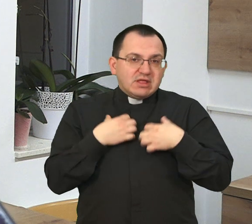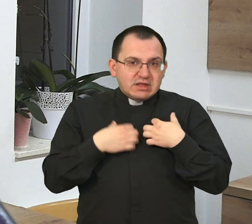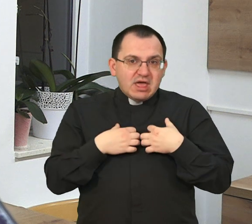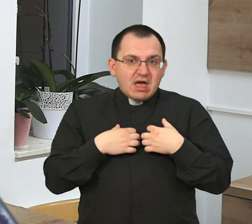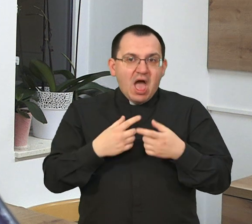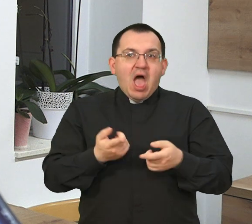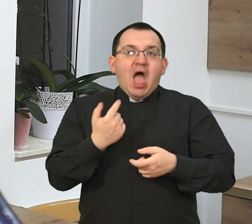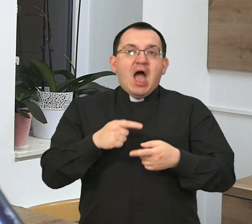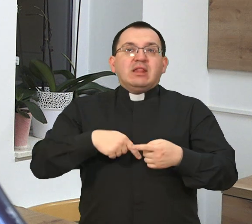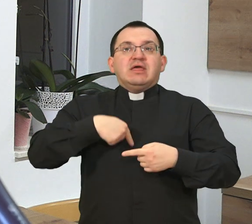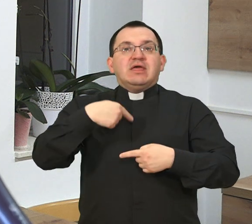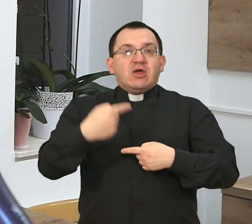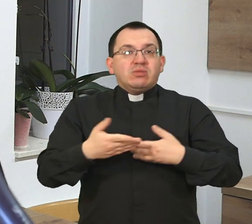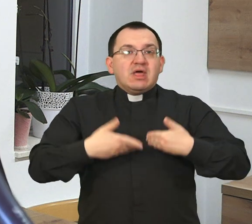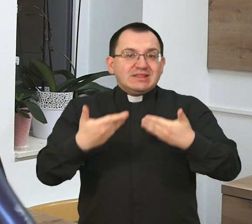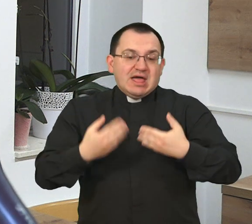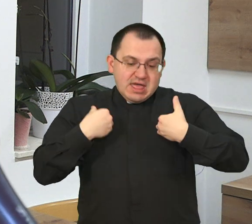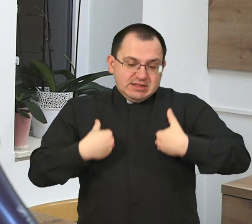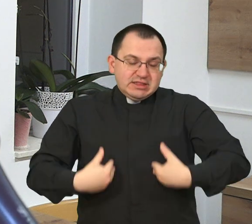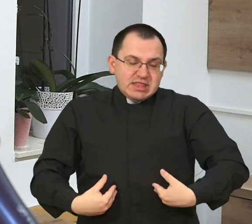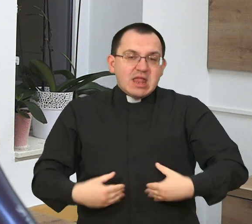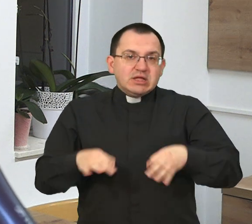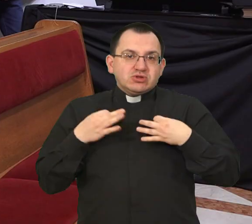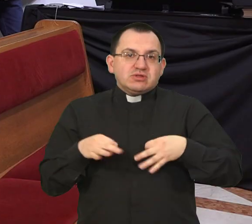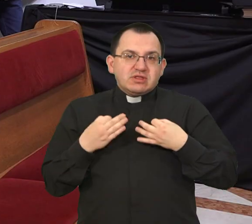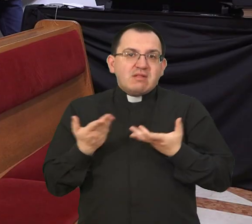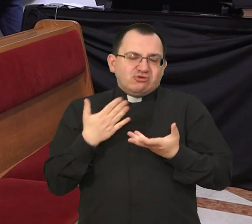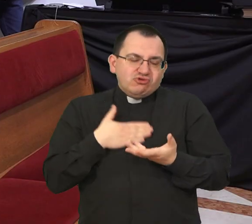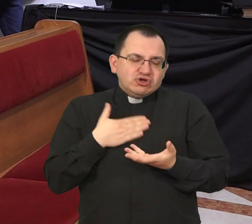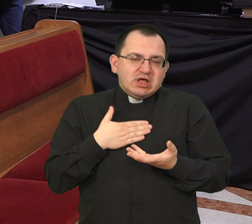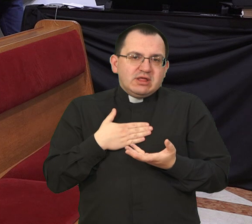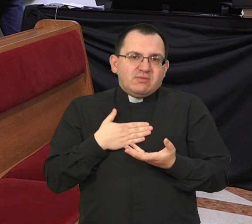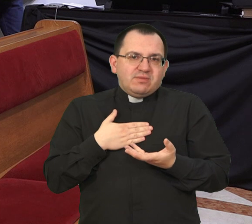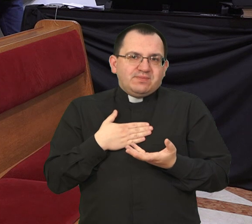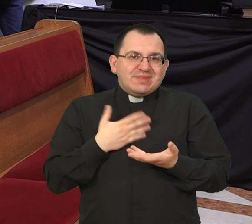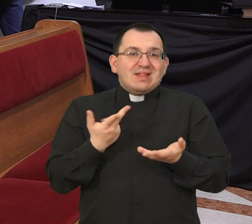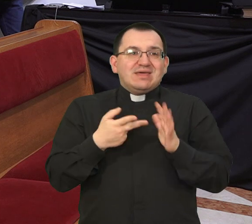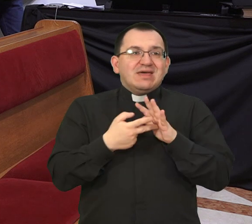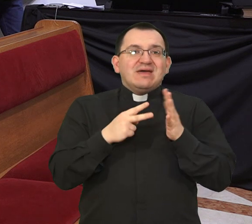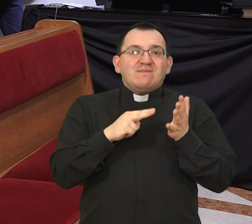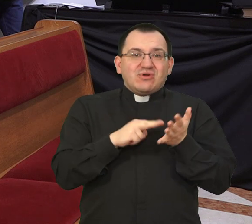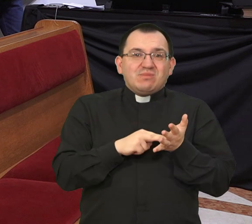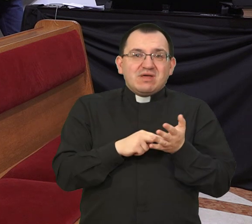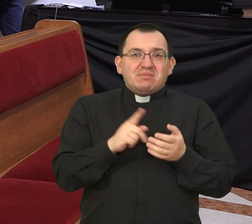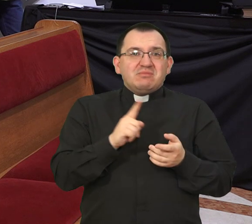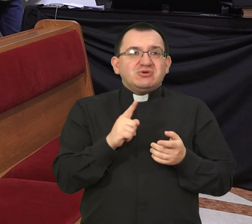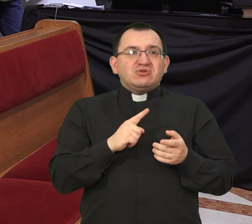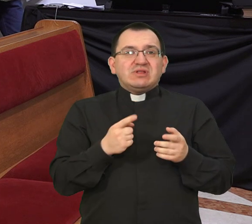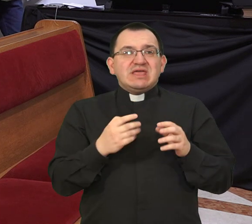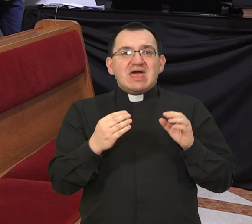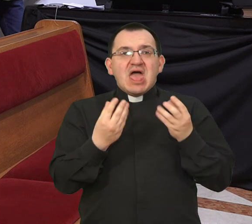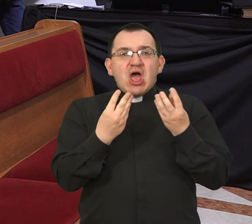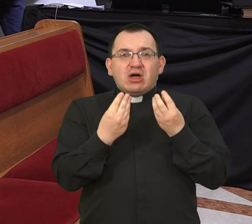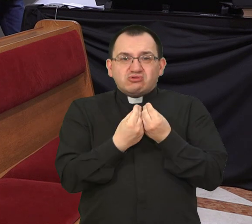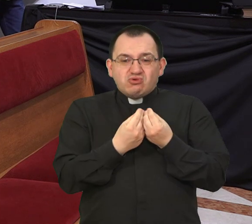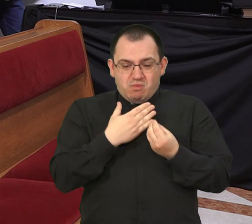da nam onda daje i ono tjelesno zdravlje za kojim žudimo. A problem je razjedinjenosti i nesloge u trenutku kada